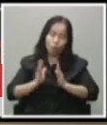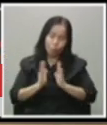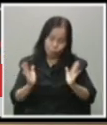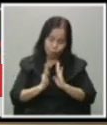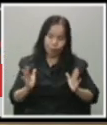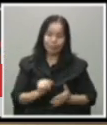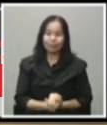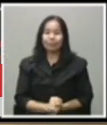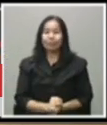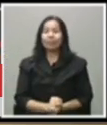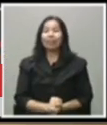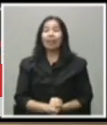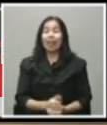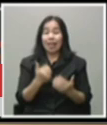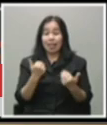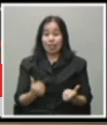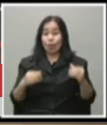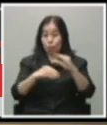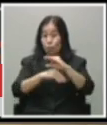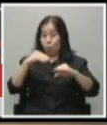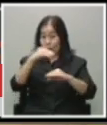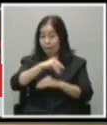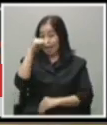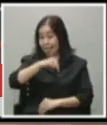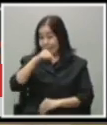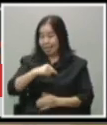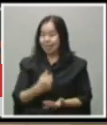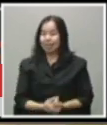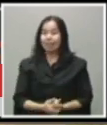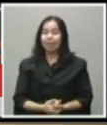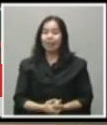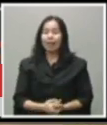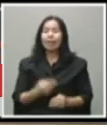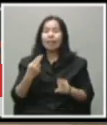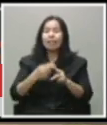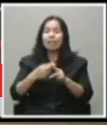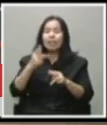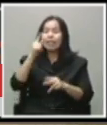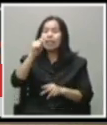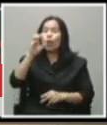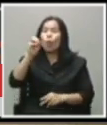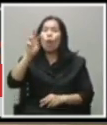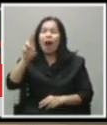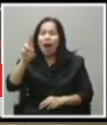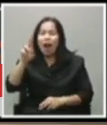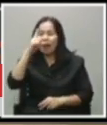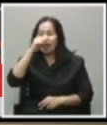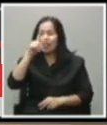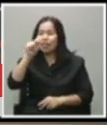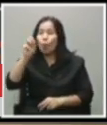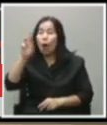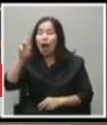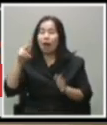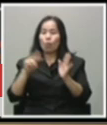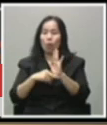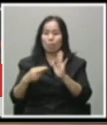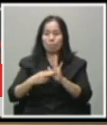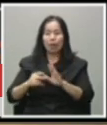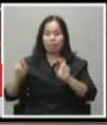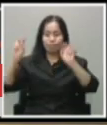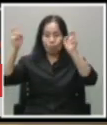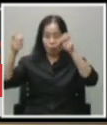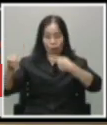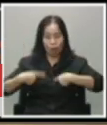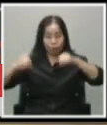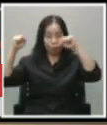การอันนี้ครับตอนแรกตั้งไว้เขาเรียก TOR นะครับ TOR ก็คือเงื่อนไขการตั้งราค